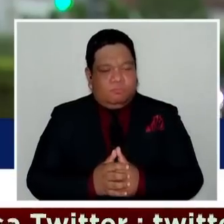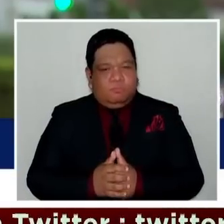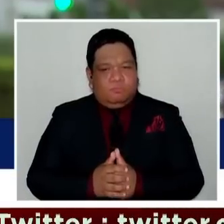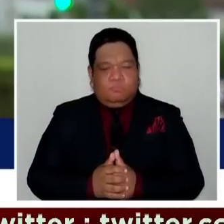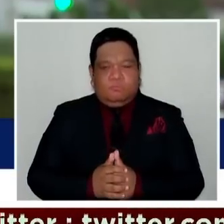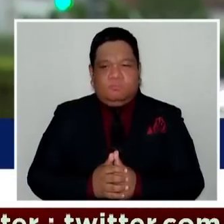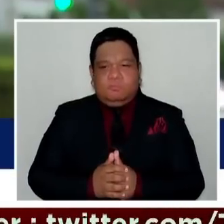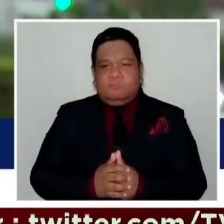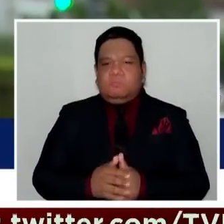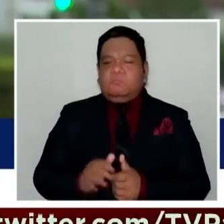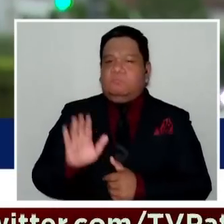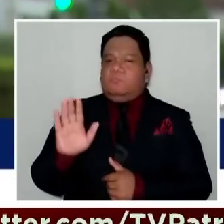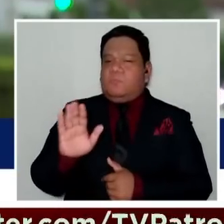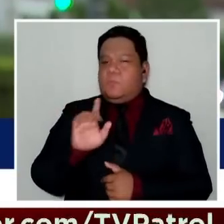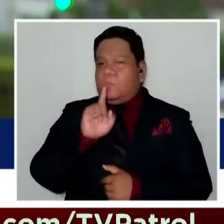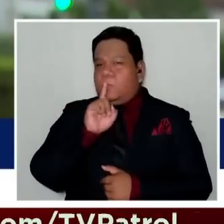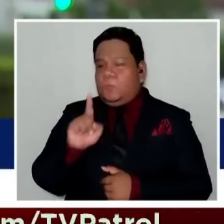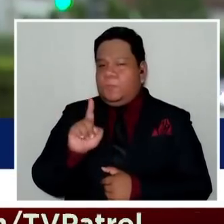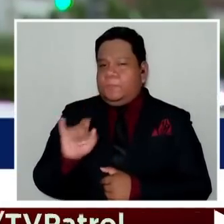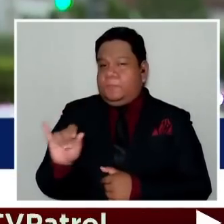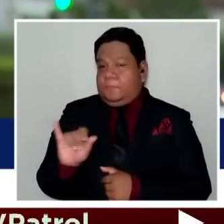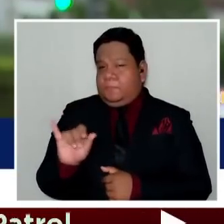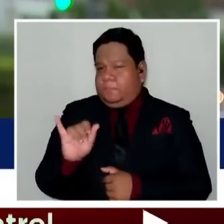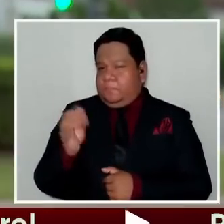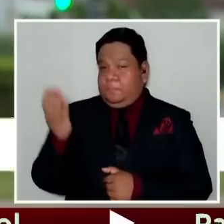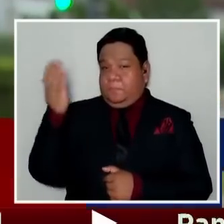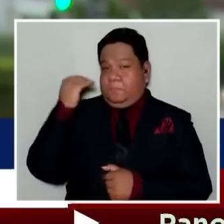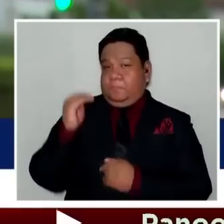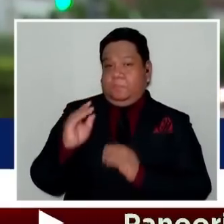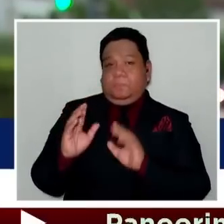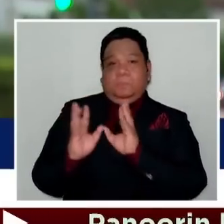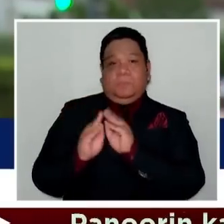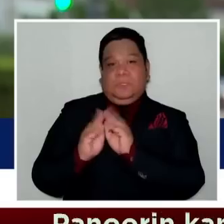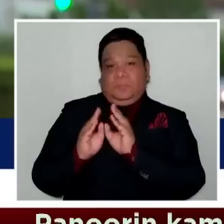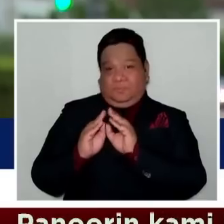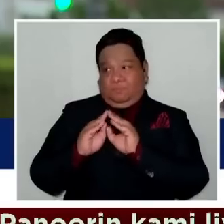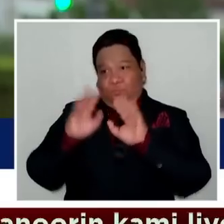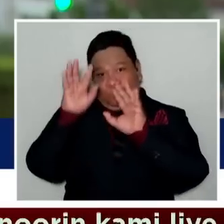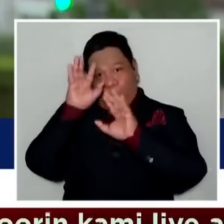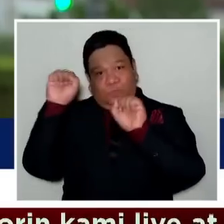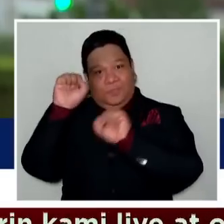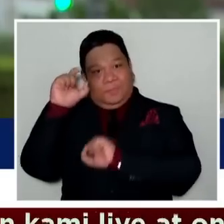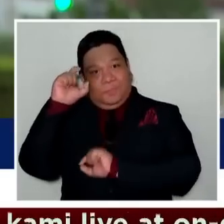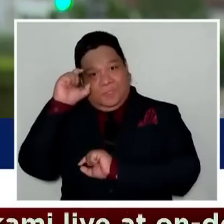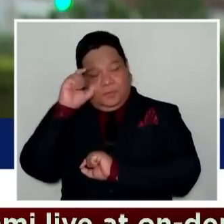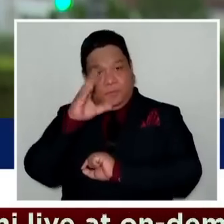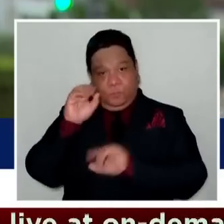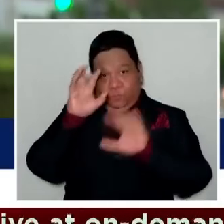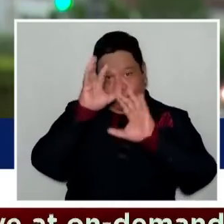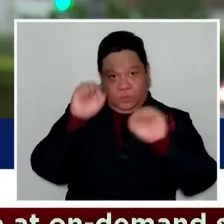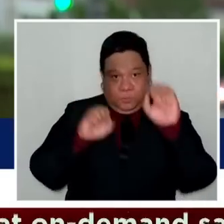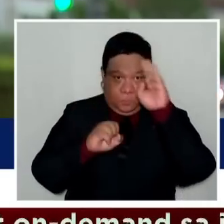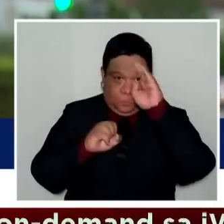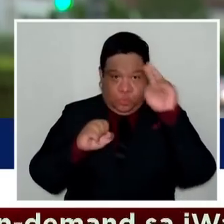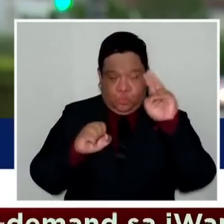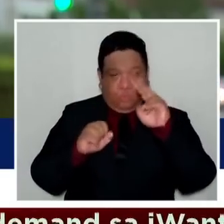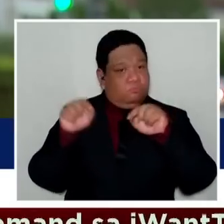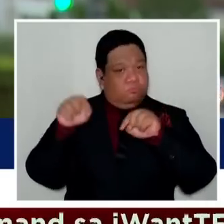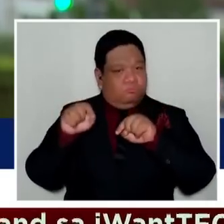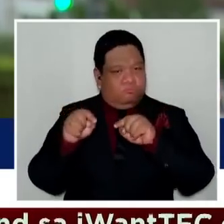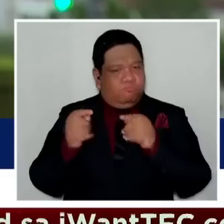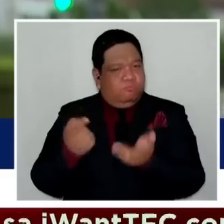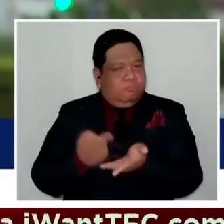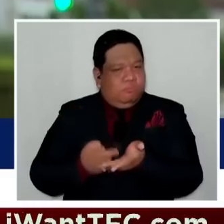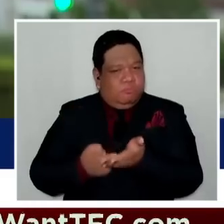Kabayan, katulad ng unang pag-uusap ng Pangulo at kay U.S. President Joe Biden, ay naging sentro rin ng diskusyon ni